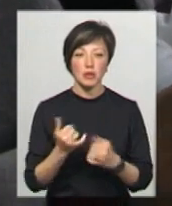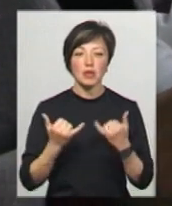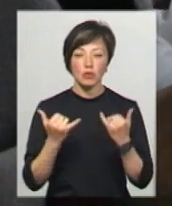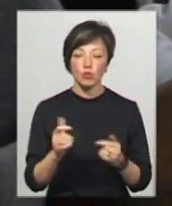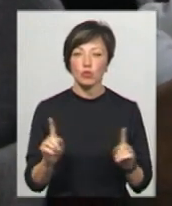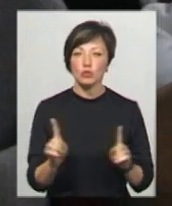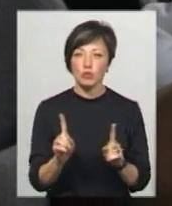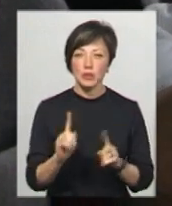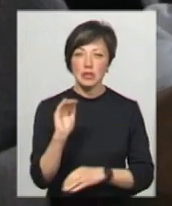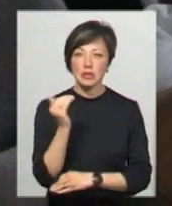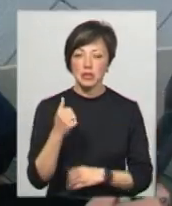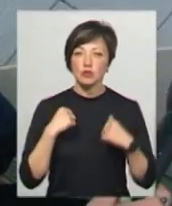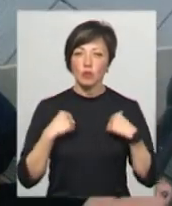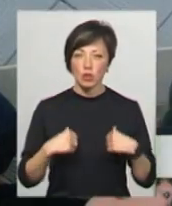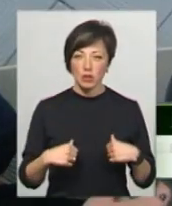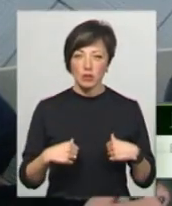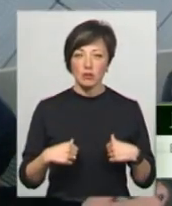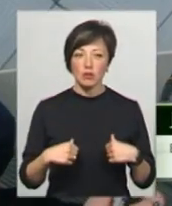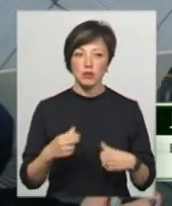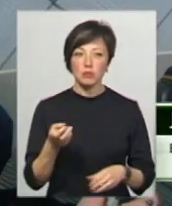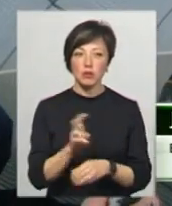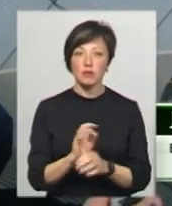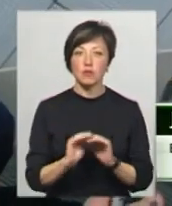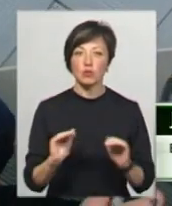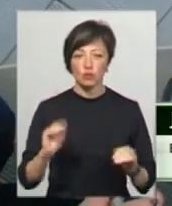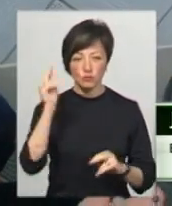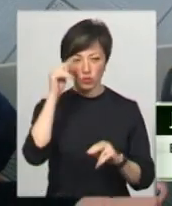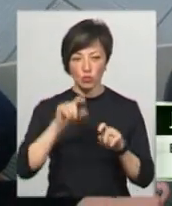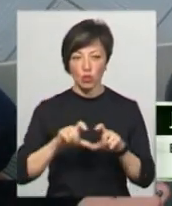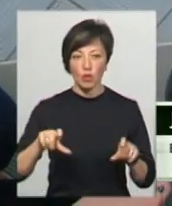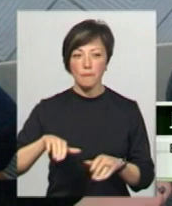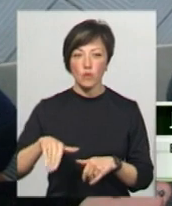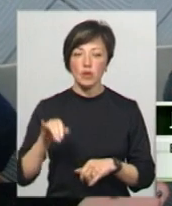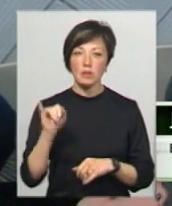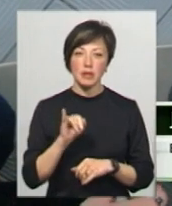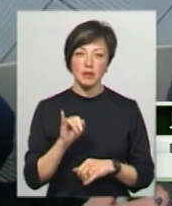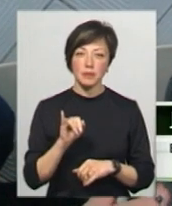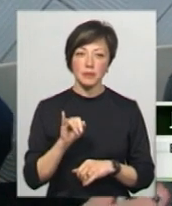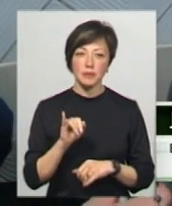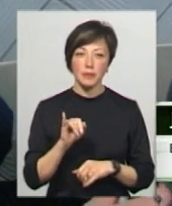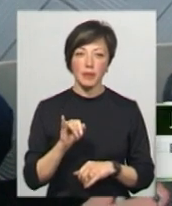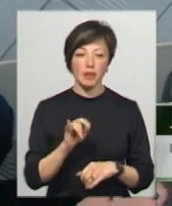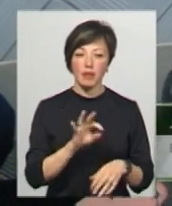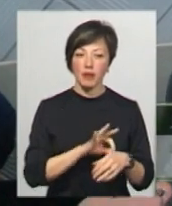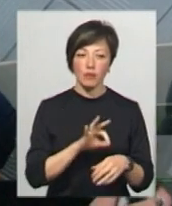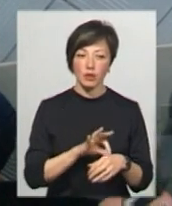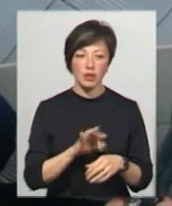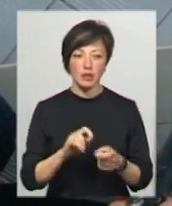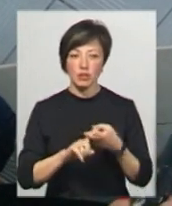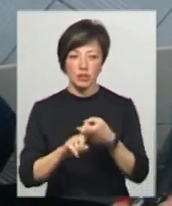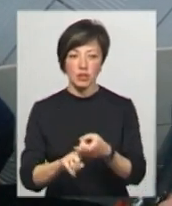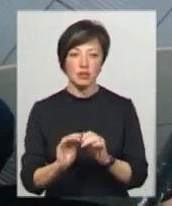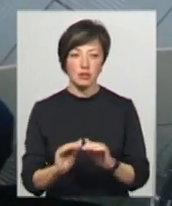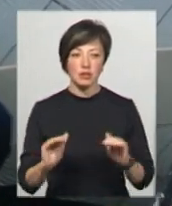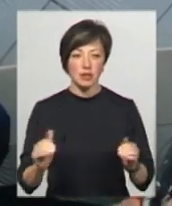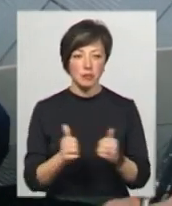щоб дитина спокійно пішла в садочок і в школу вже потім, і вона не хворіла і не заражала